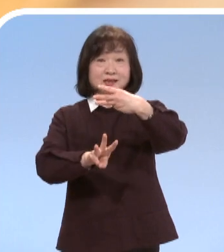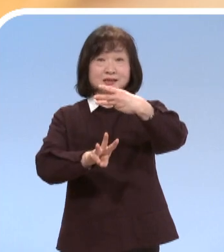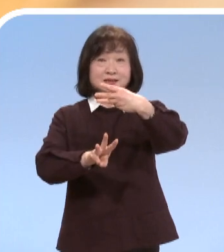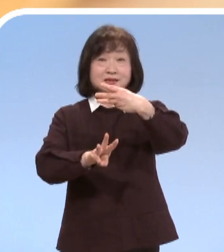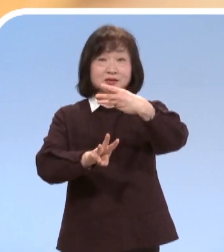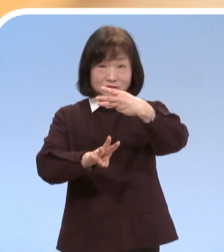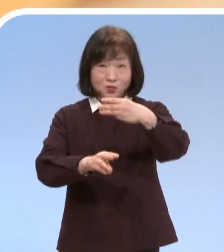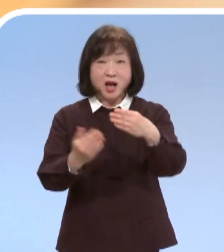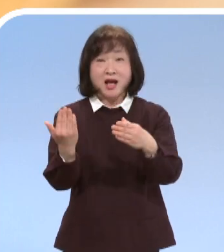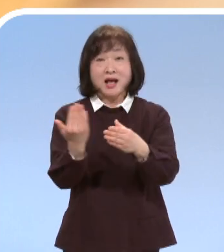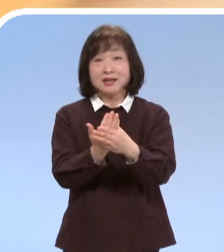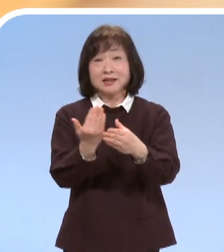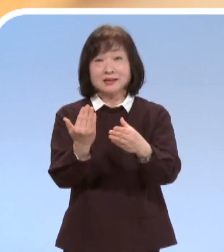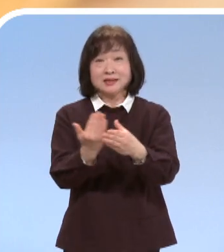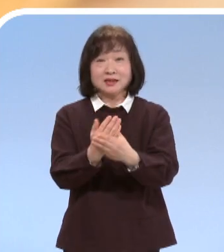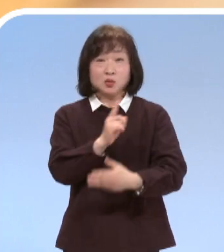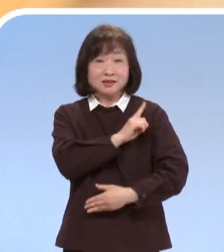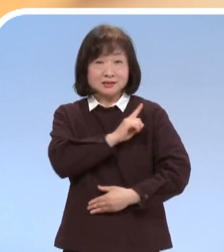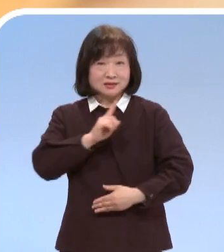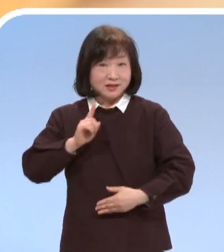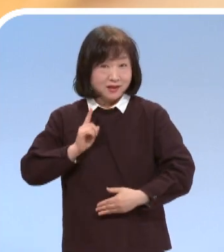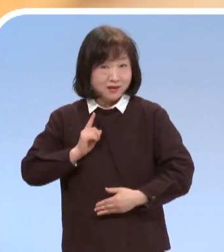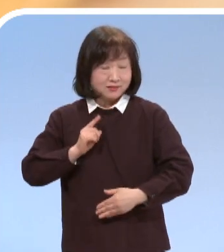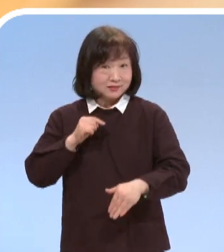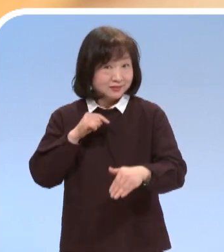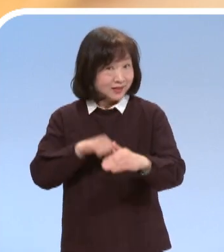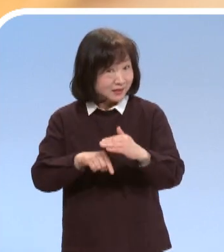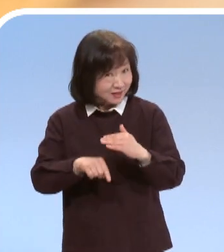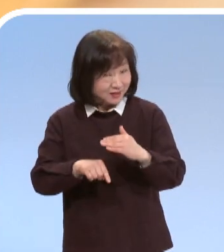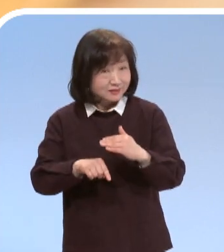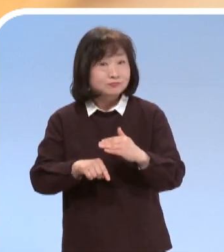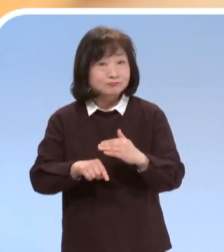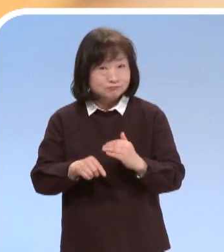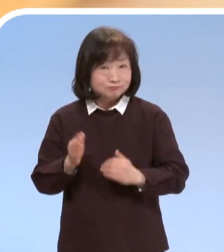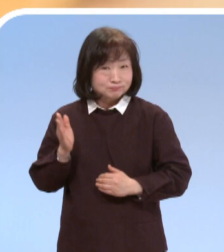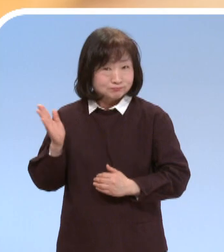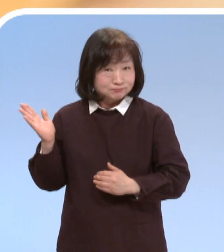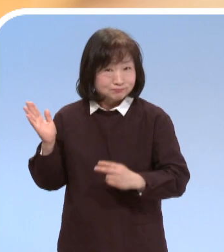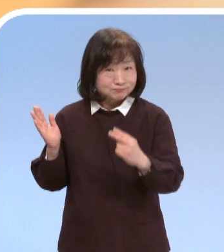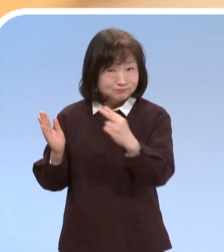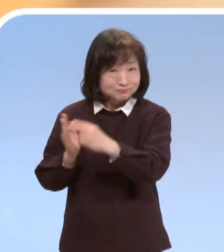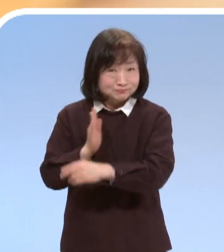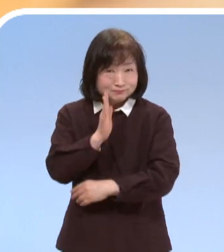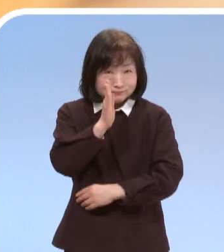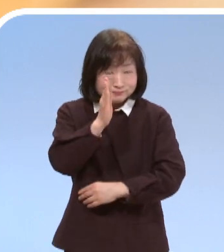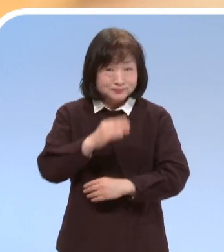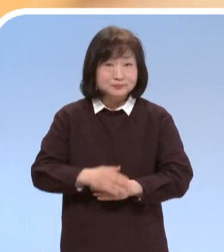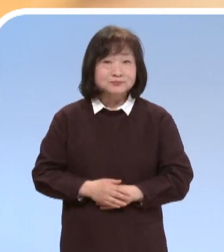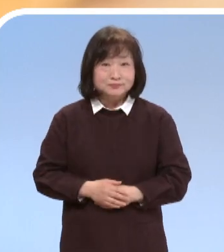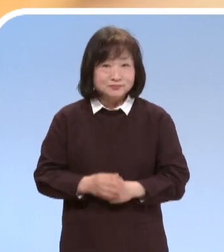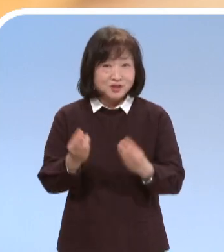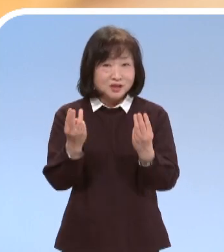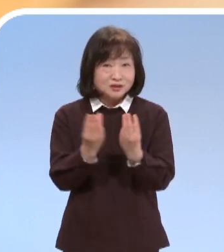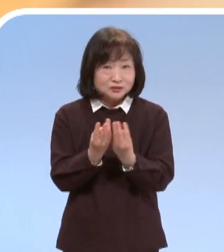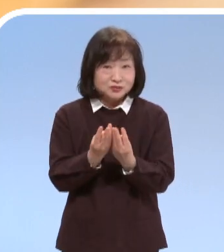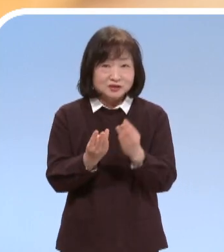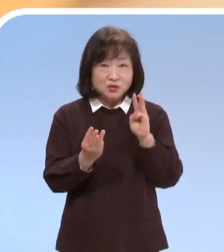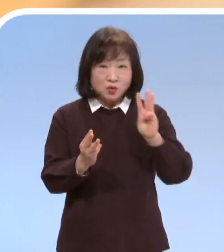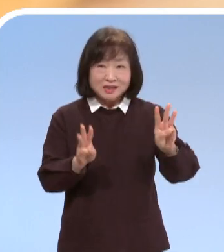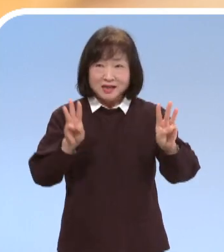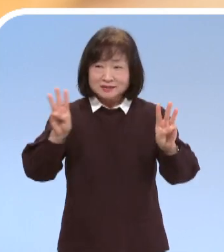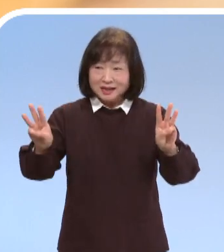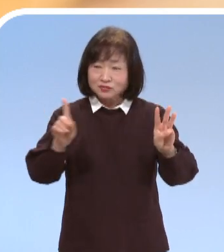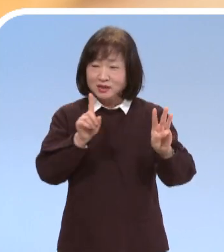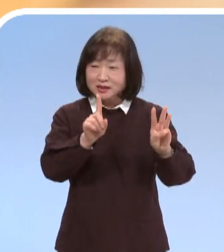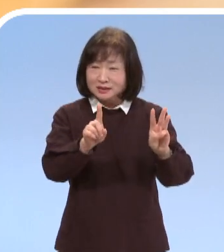13日はサンドイッチデー。なぜかって、この並びをよくご覧ください。数字の3